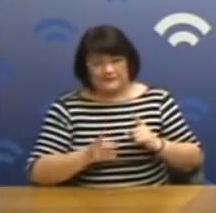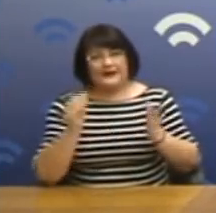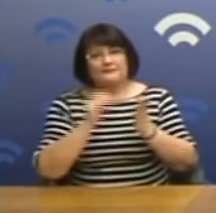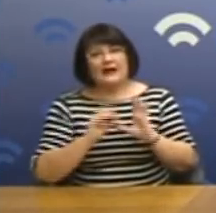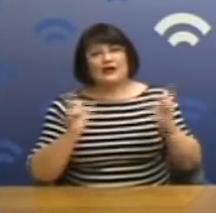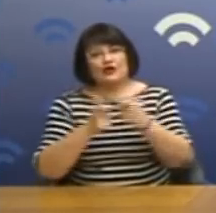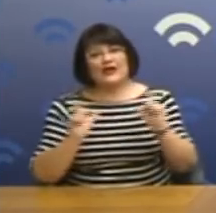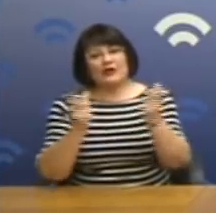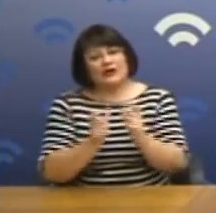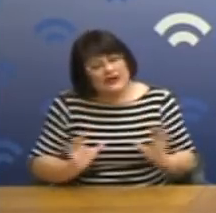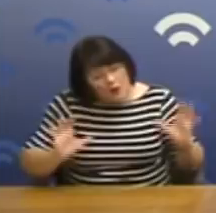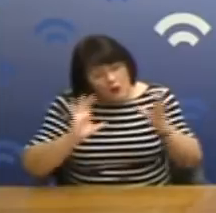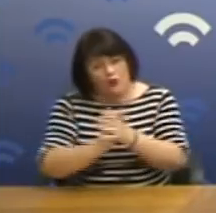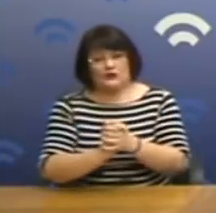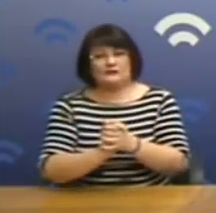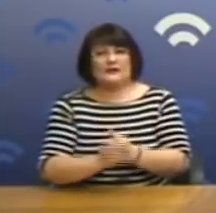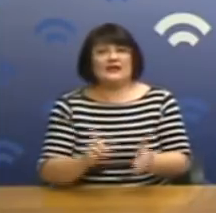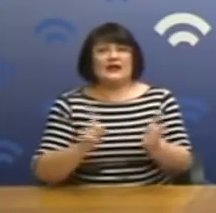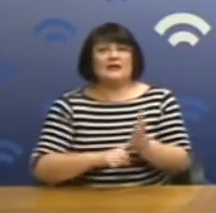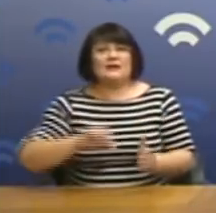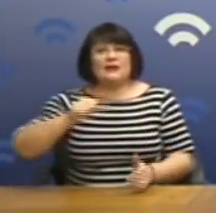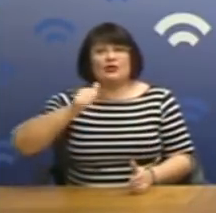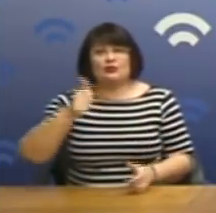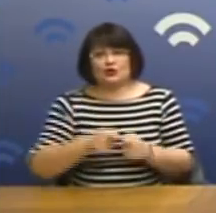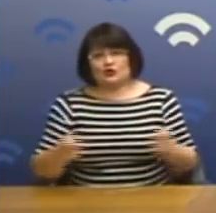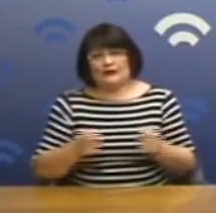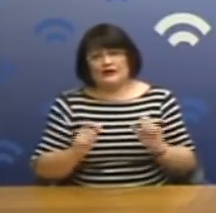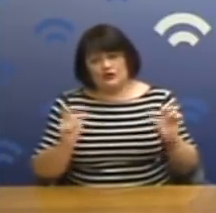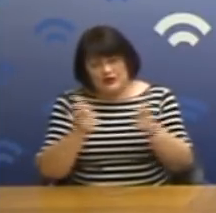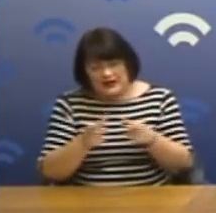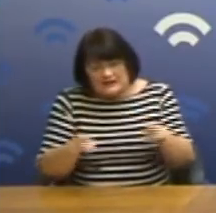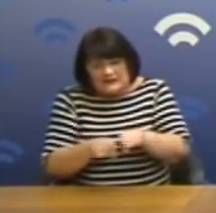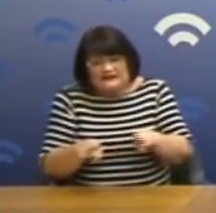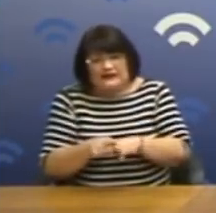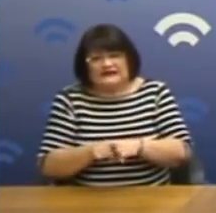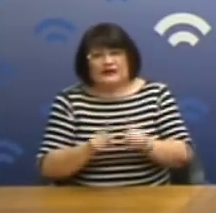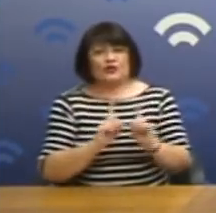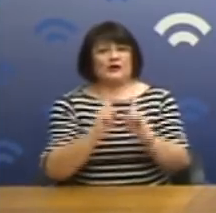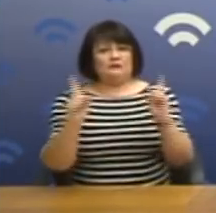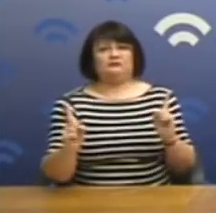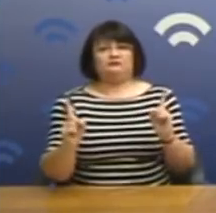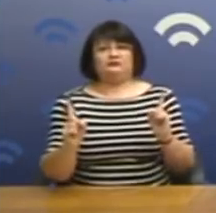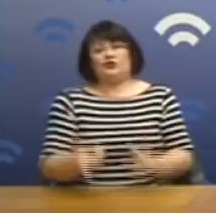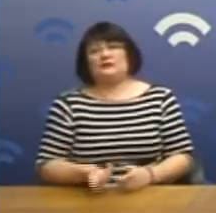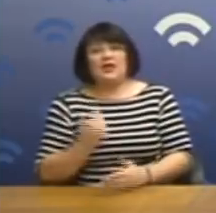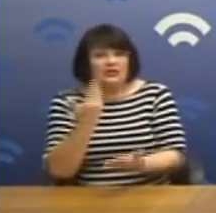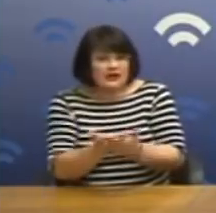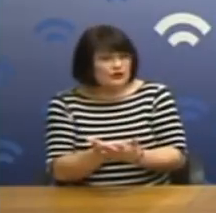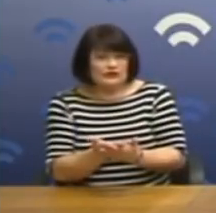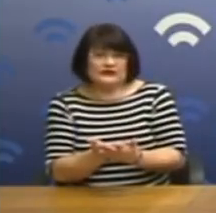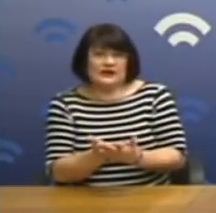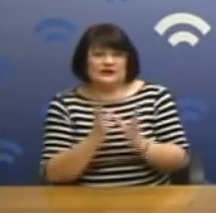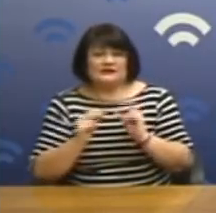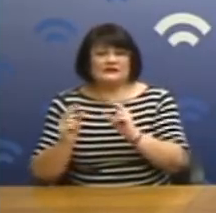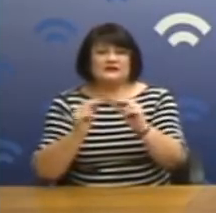επανένωση, που θα έπρεπε να είναι το πρώτο μέτρο που θα παίρνατε, δεν το διεκδικείτε ουσιαστικά, αφού απλώς το